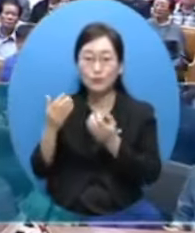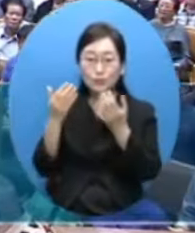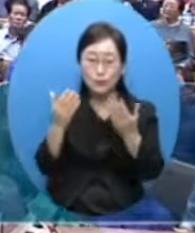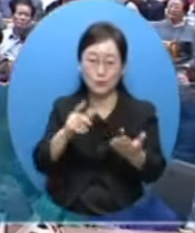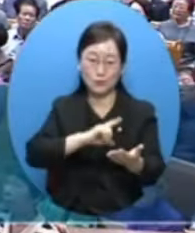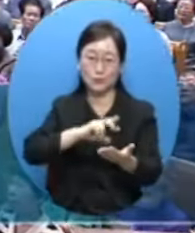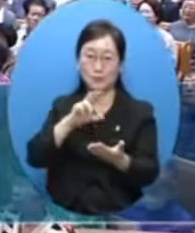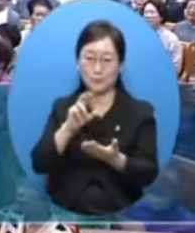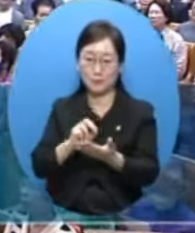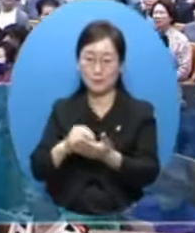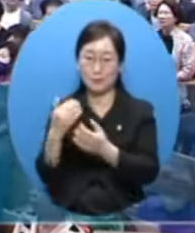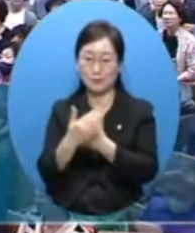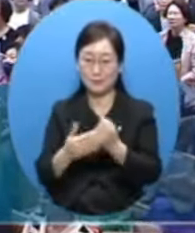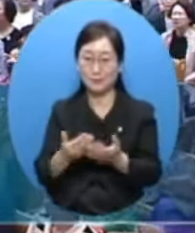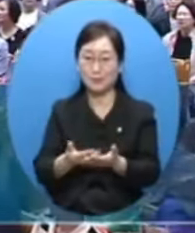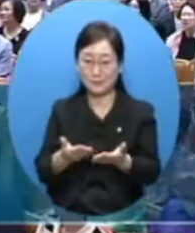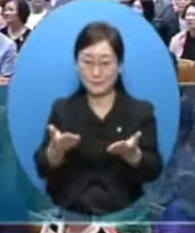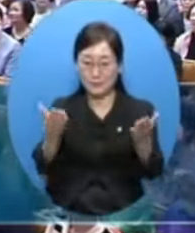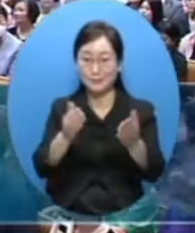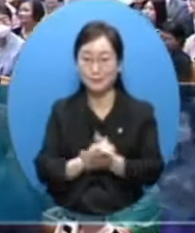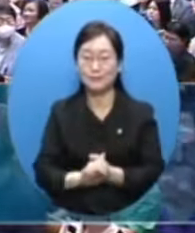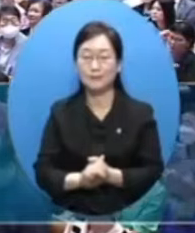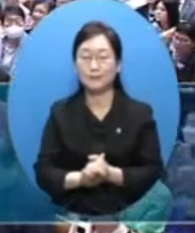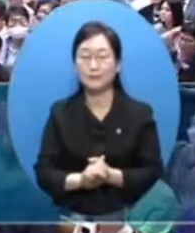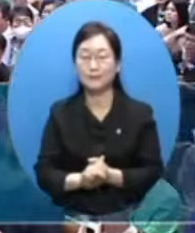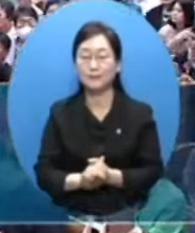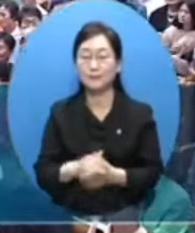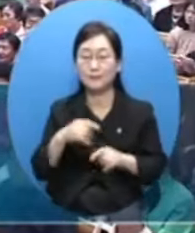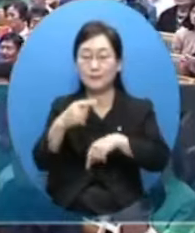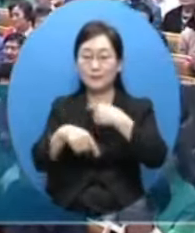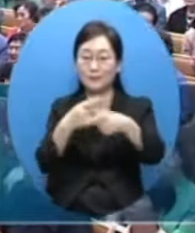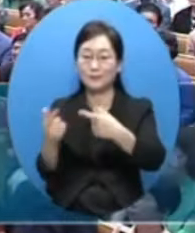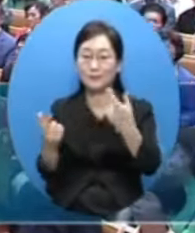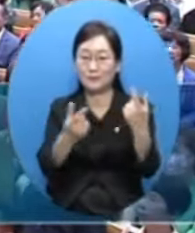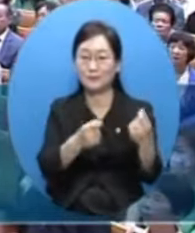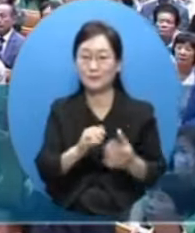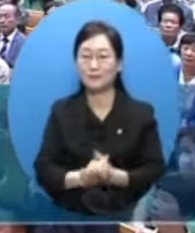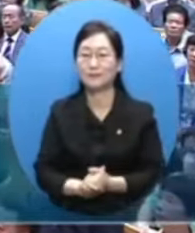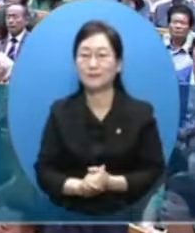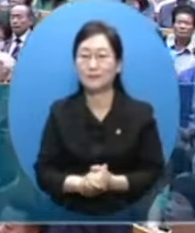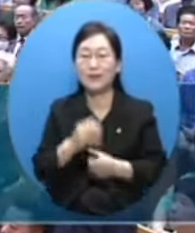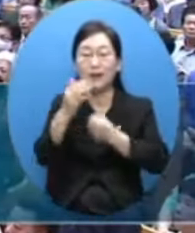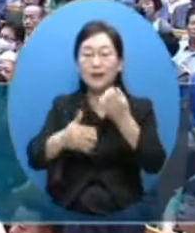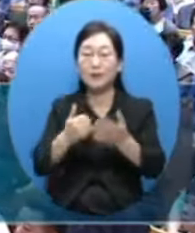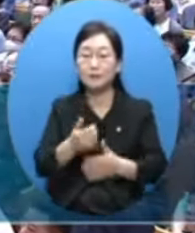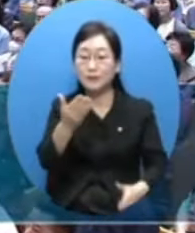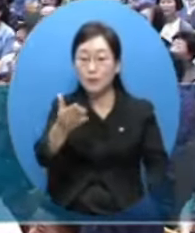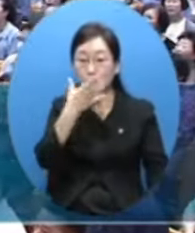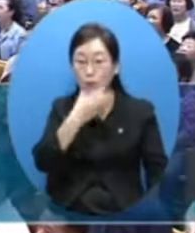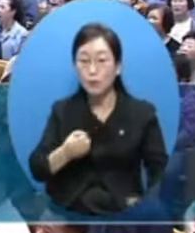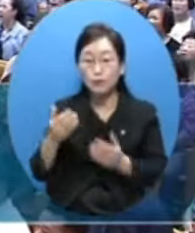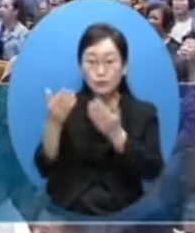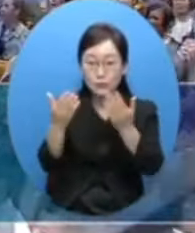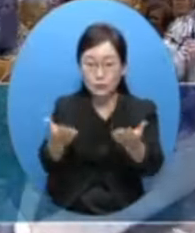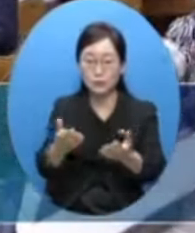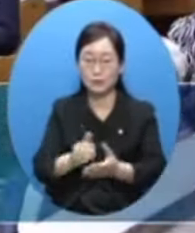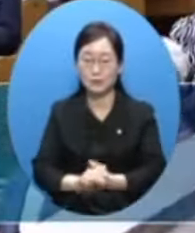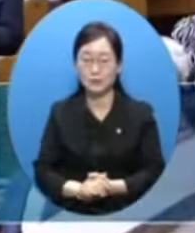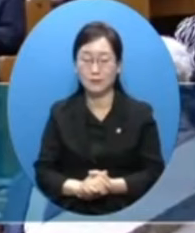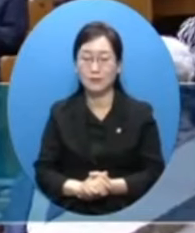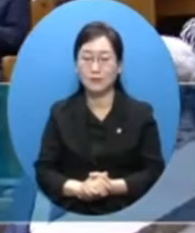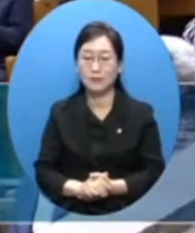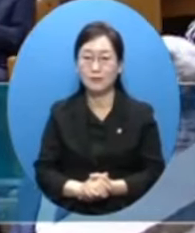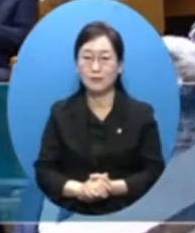제목으로 함께 말씀의 은혜를 나누기 원합니다. 제목을 한번 크게 따라해 주시기 바랍니다. 하나님이 내게 복을 주시어.